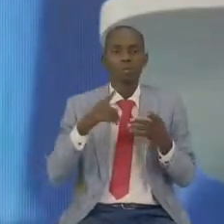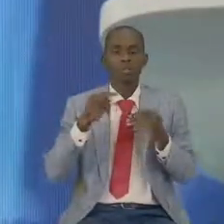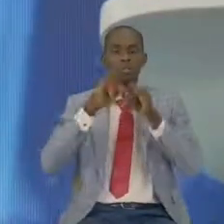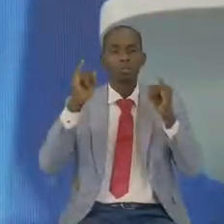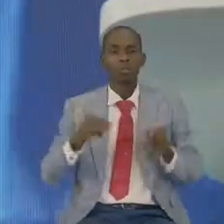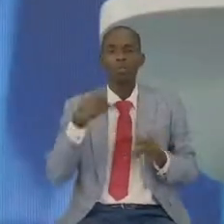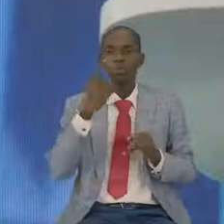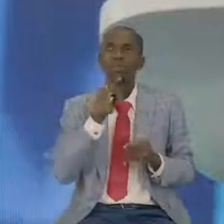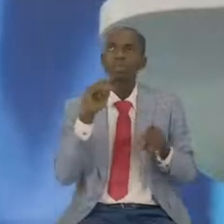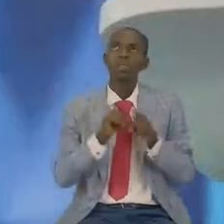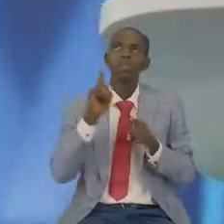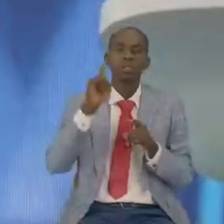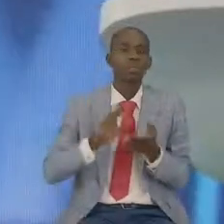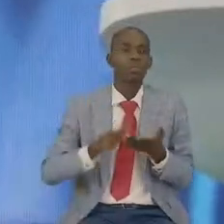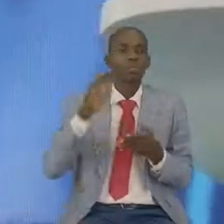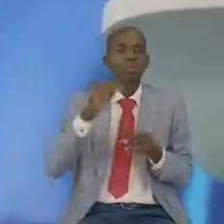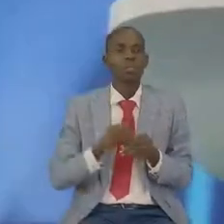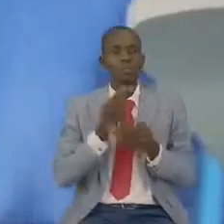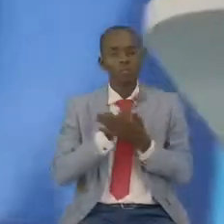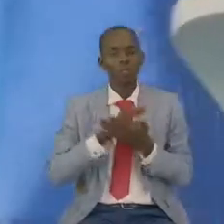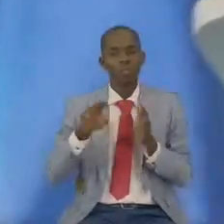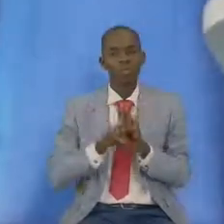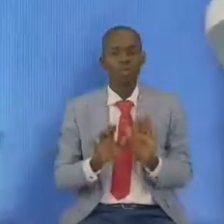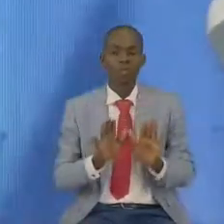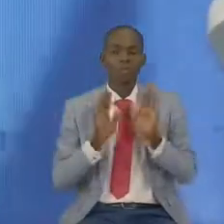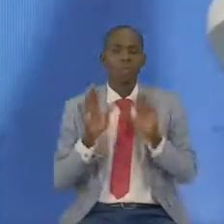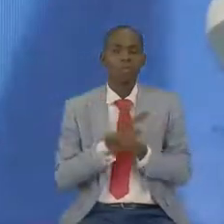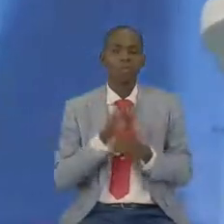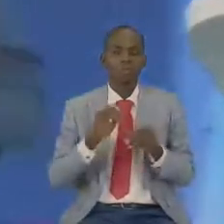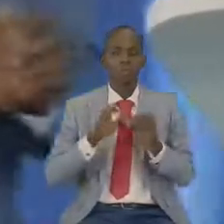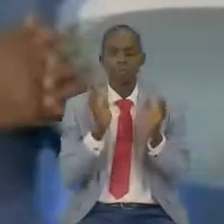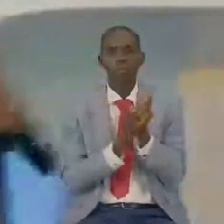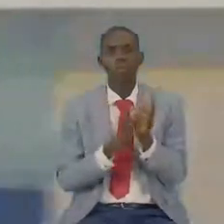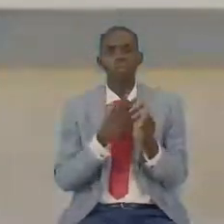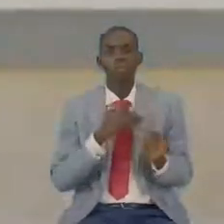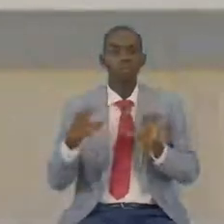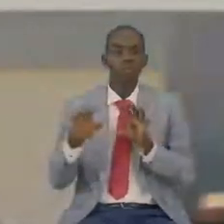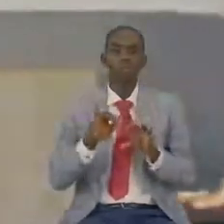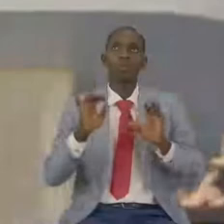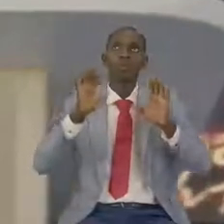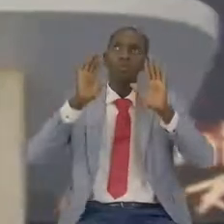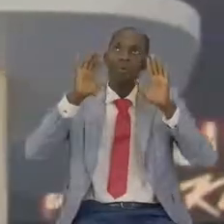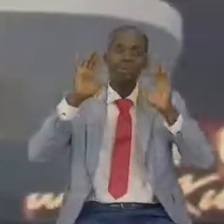sainteté, digne de louange, opérant des prodiges. Voyez cela, voyez